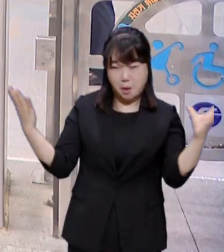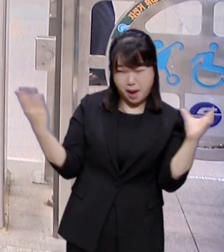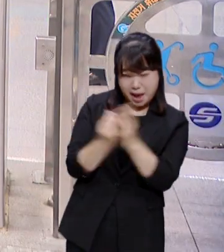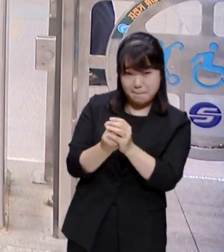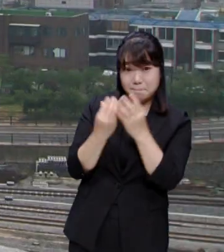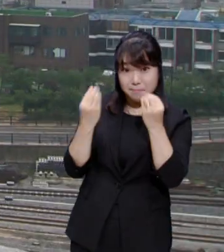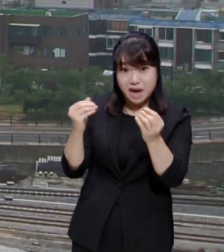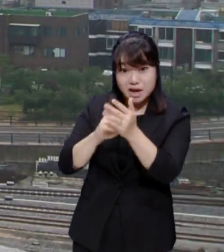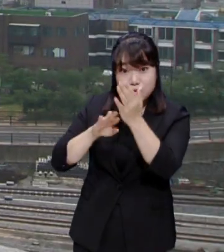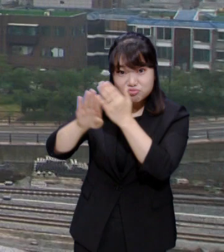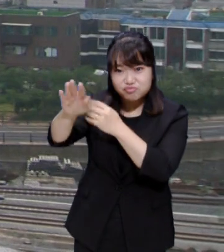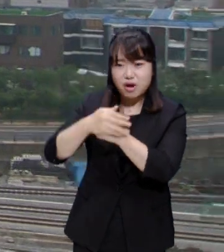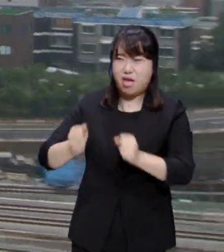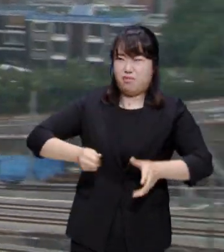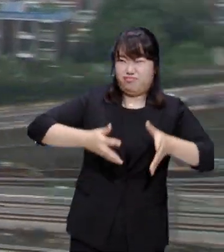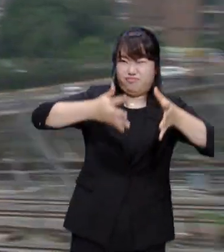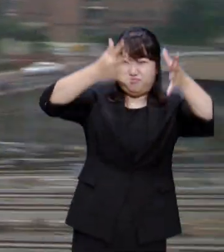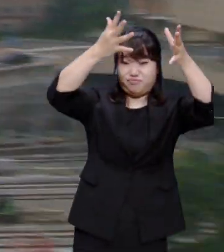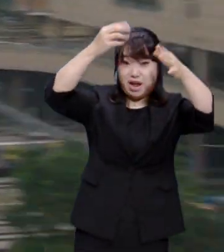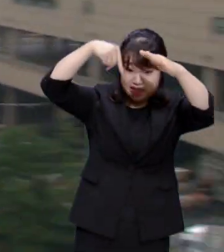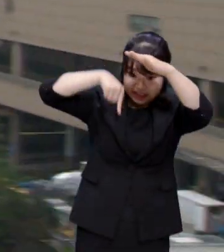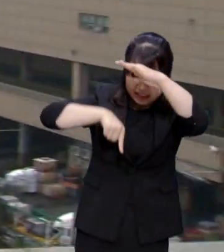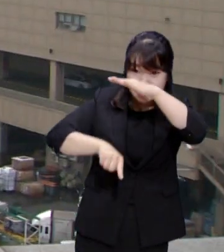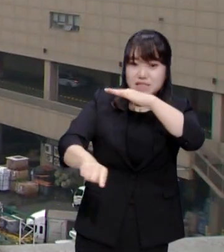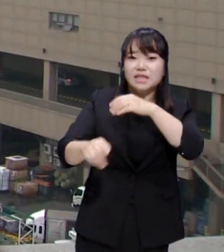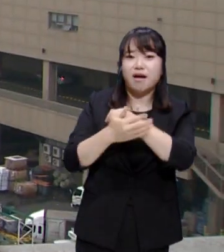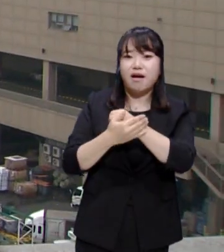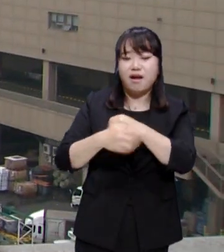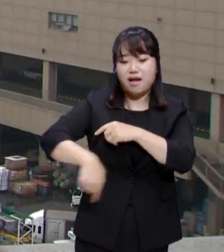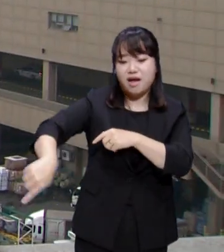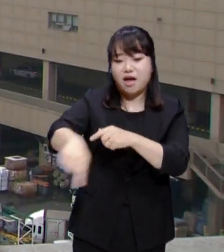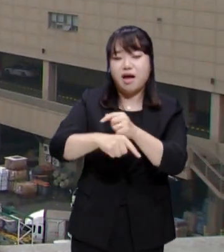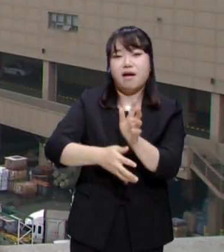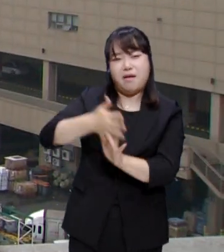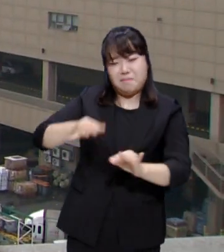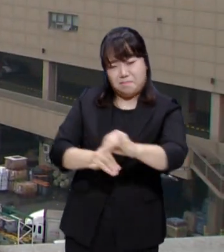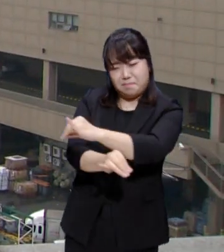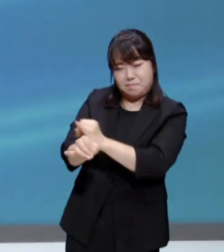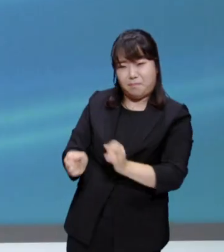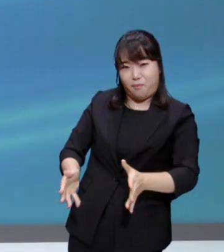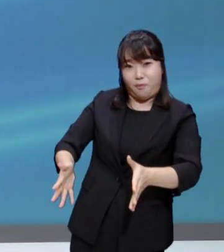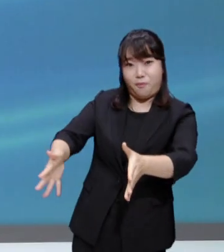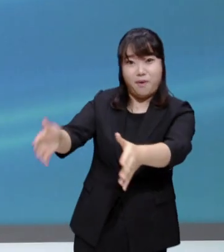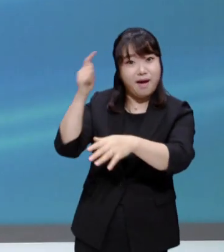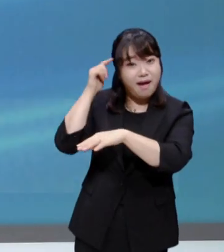완료되면 지상에는 초고층 건물과 지하에는 언더그라운드 시티가 조성될 전망입니다.